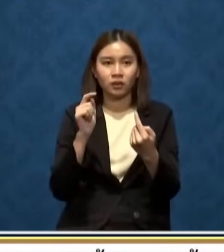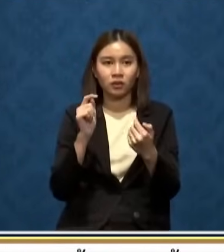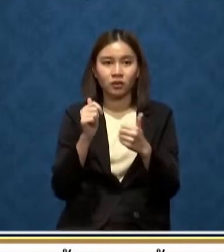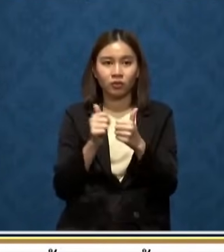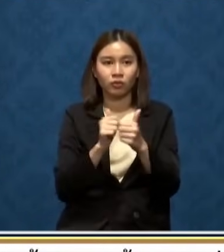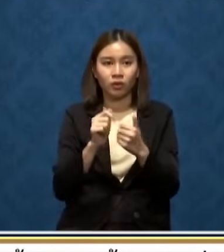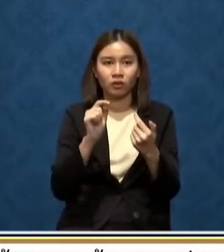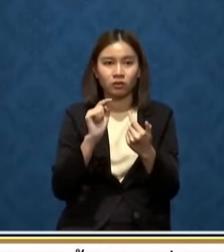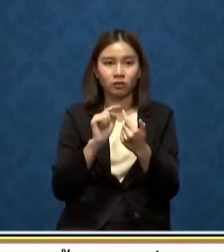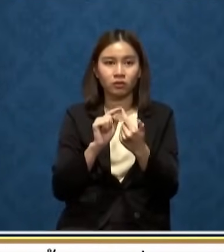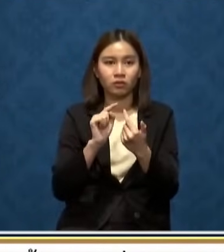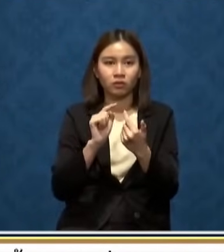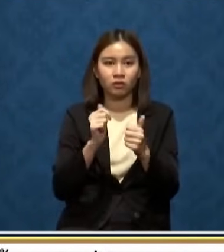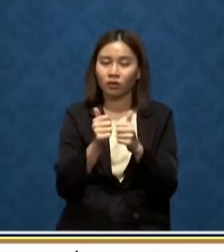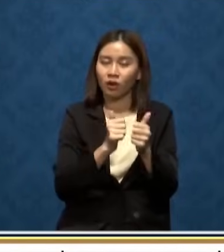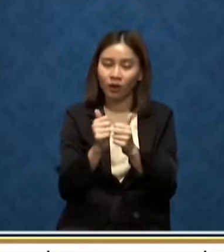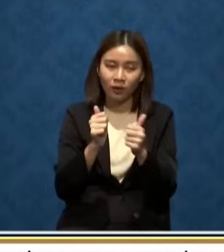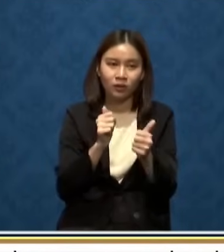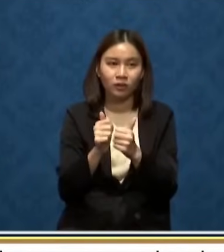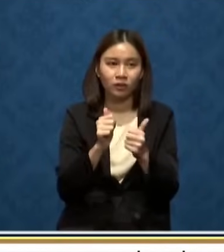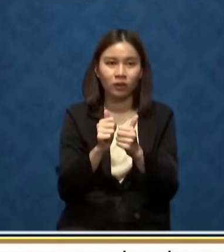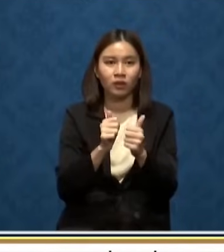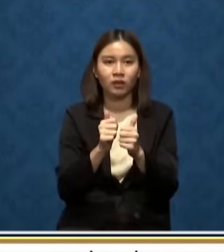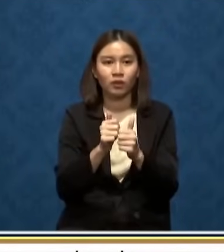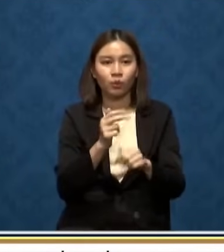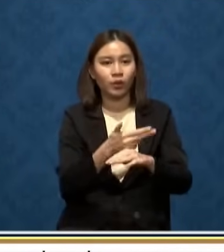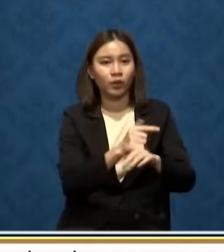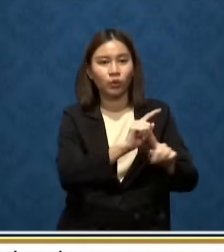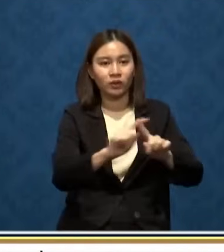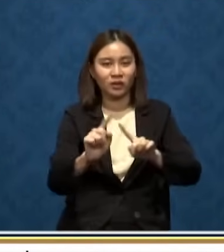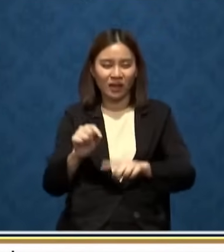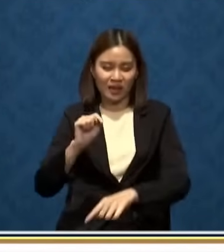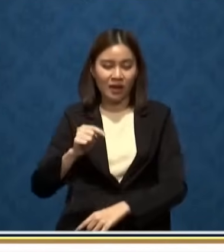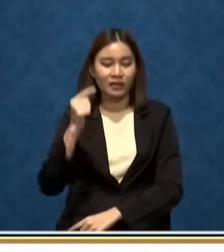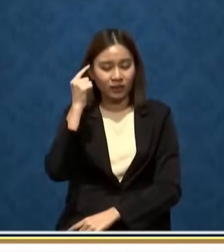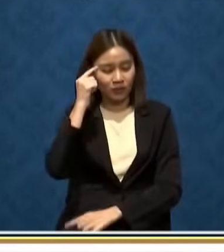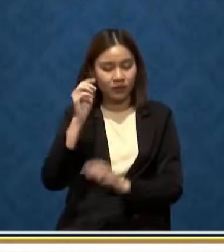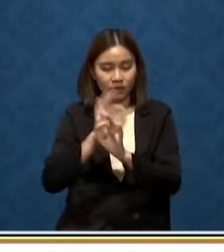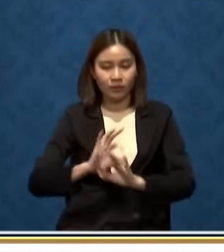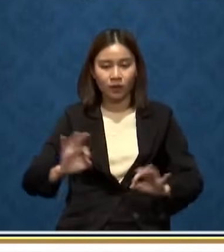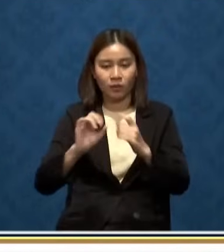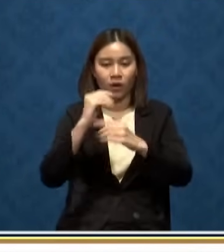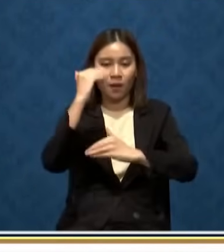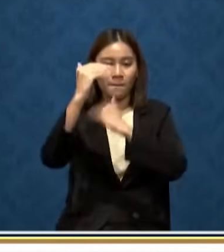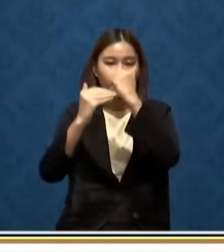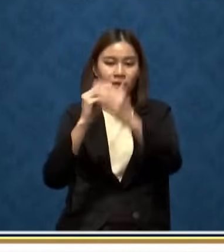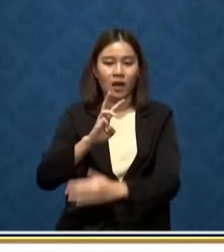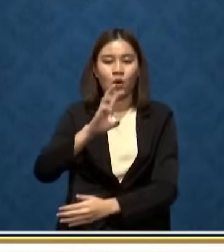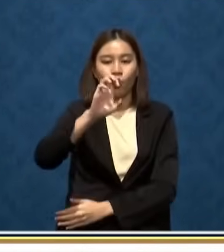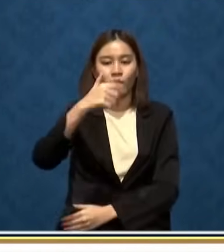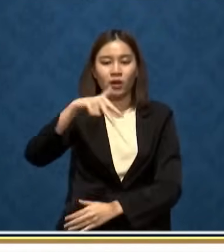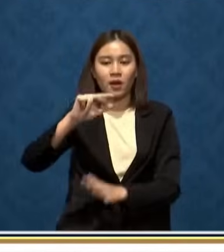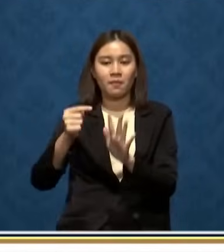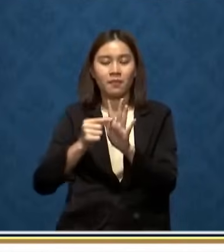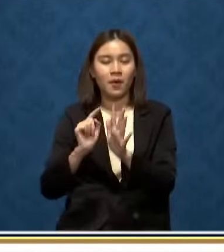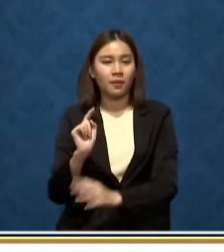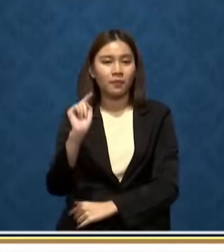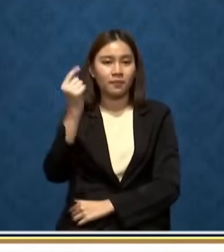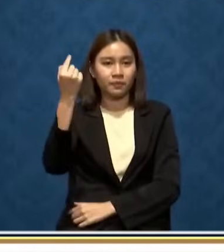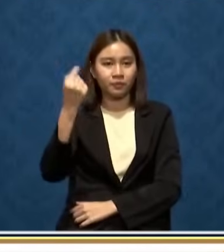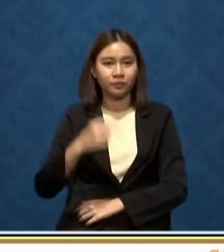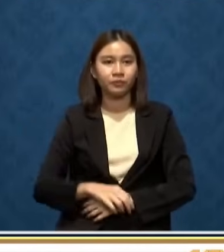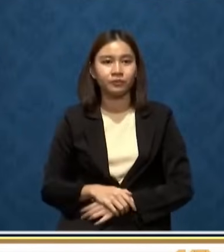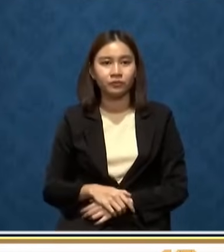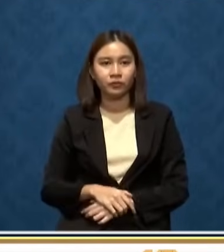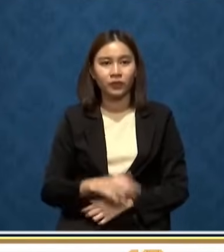ของ global แพลตฟอร์มทั้งหลายอันนี้คือเจตจำนงของการพัฒนาวิภาขึ้นมาอีกช่องหนึ่งนะคะแล้